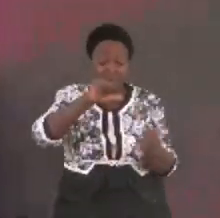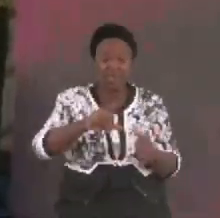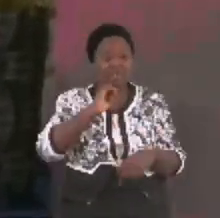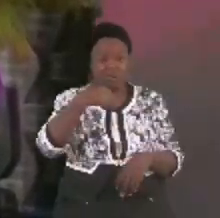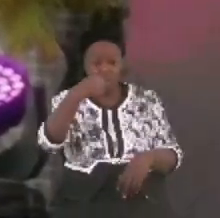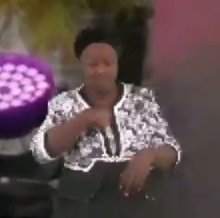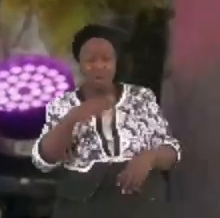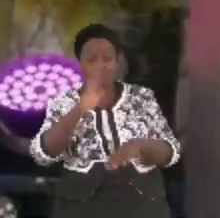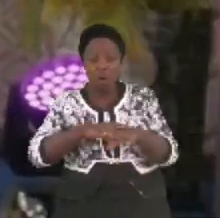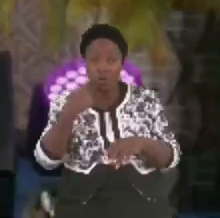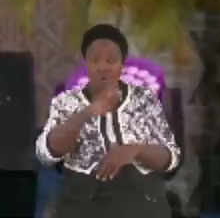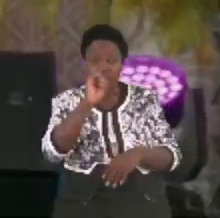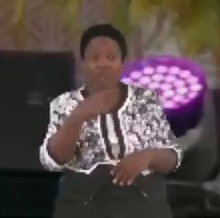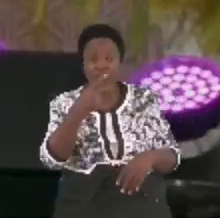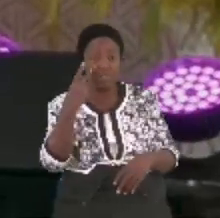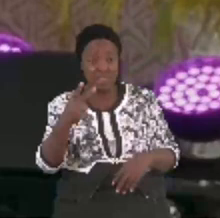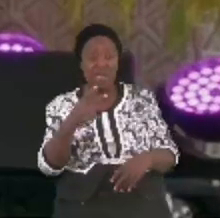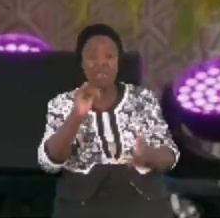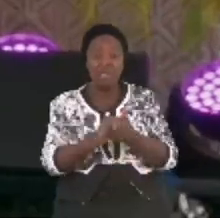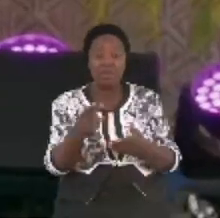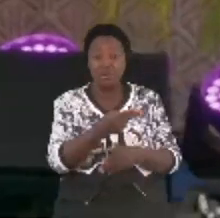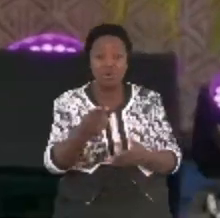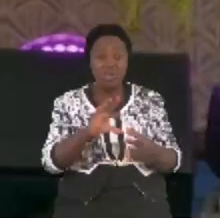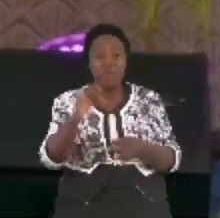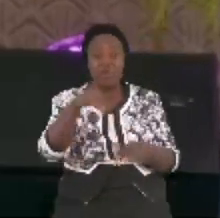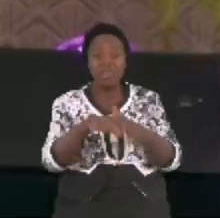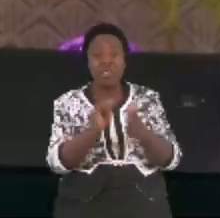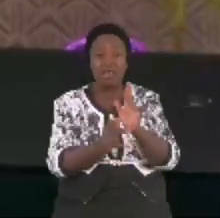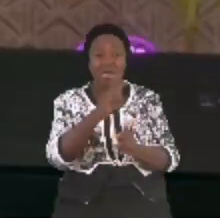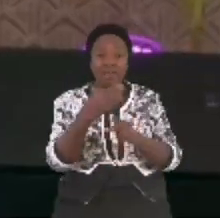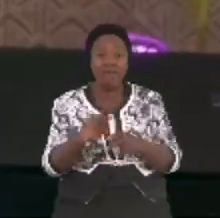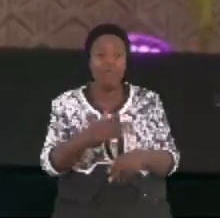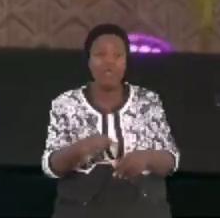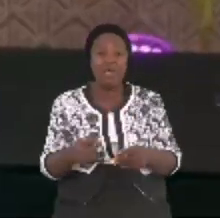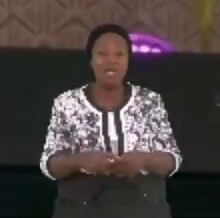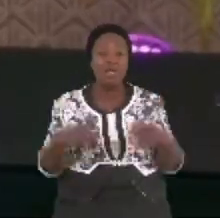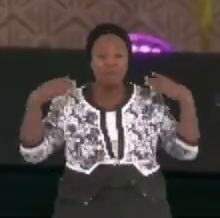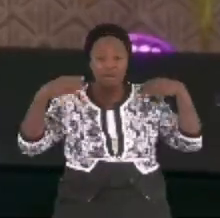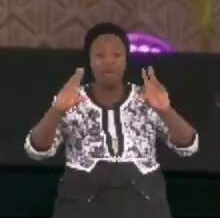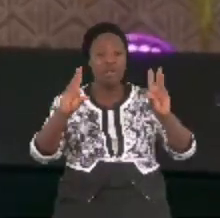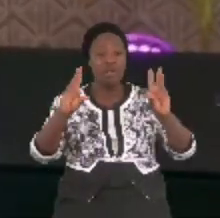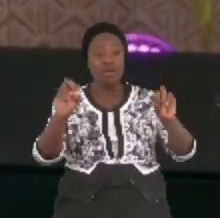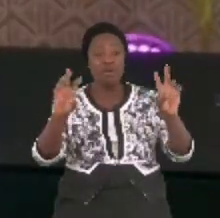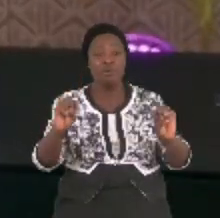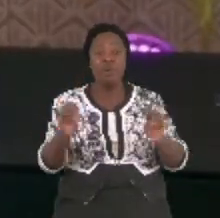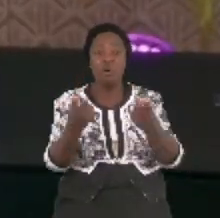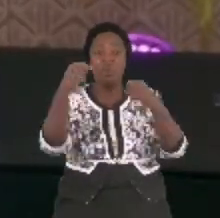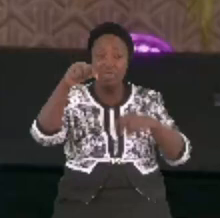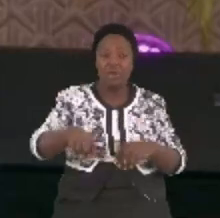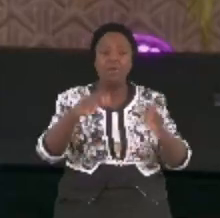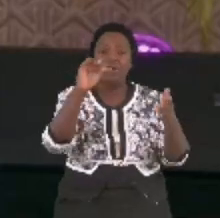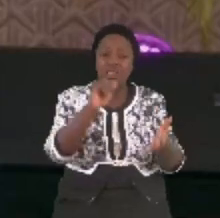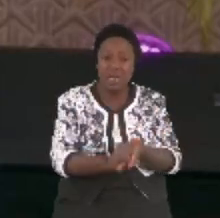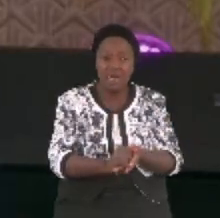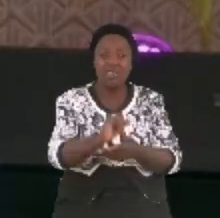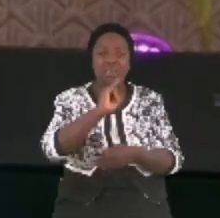qui tu verras le Saint-Esprit descendre comme une colombe, c'est lui.